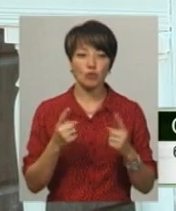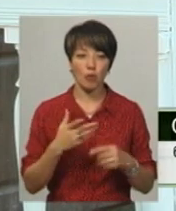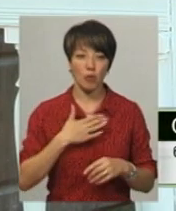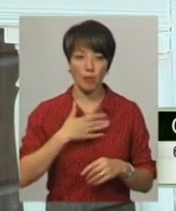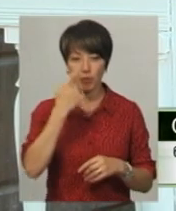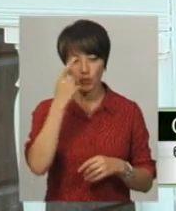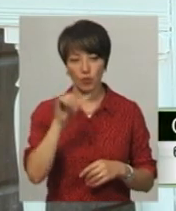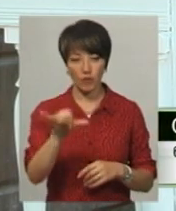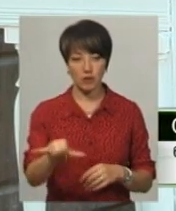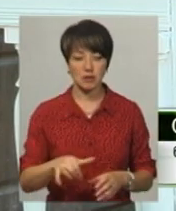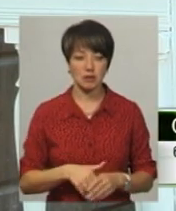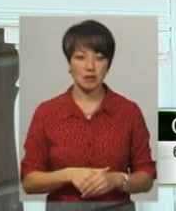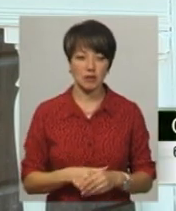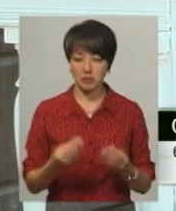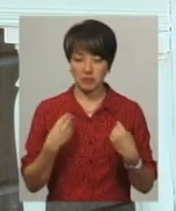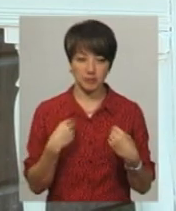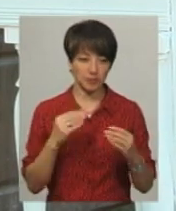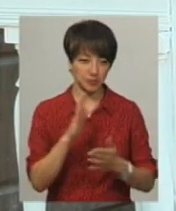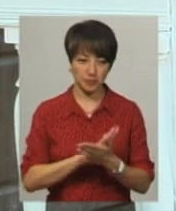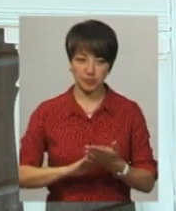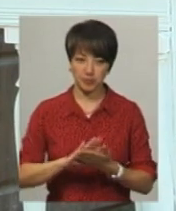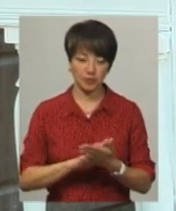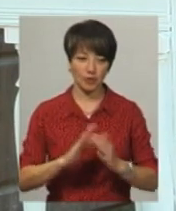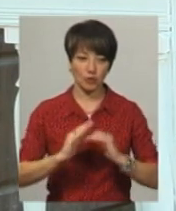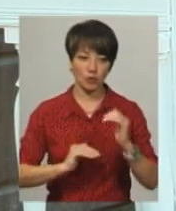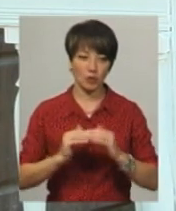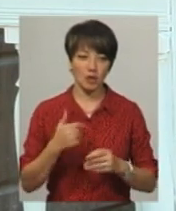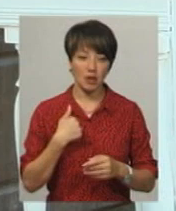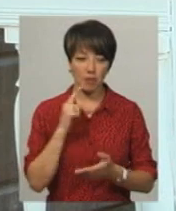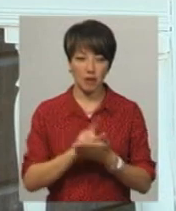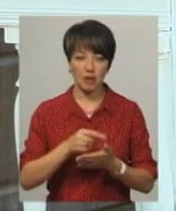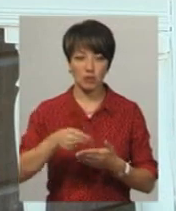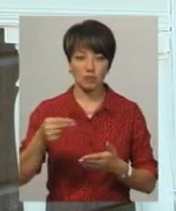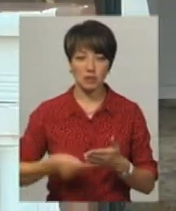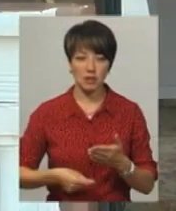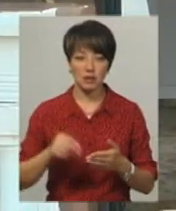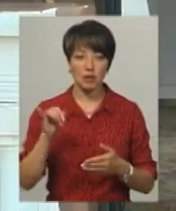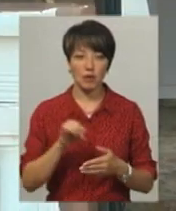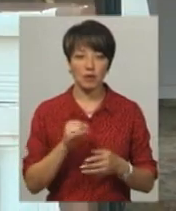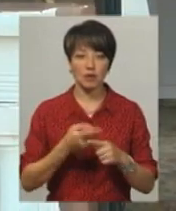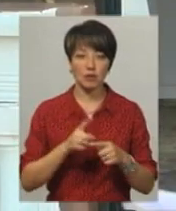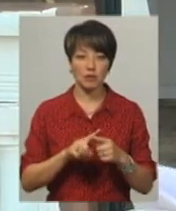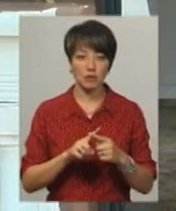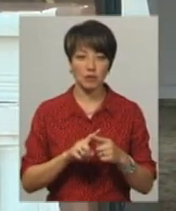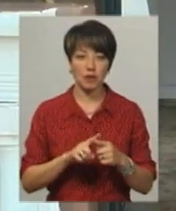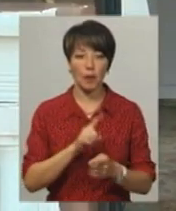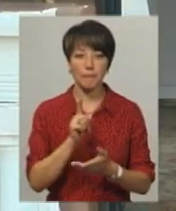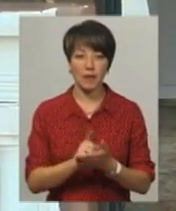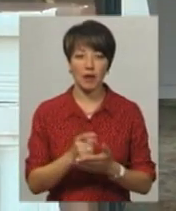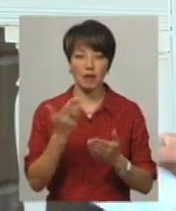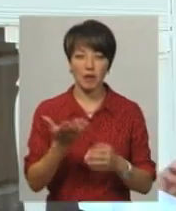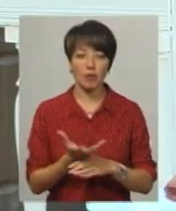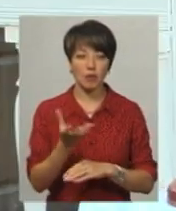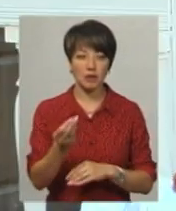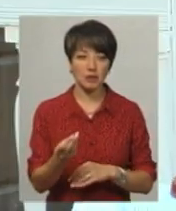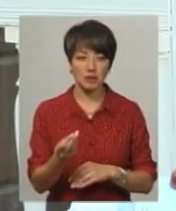моє попередження на газконторі. Як воно мало бути мені вручене в руки, я мала розписатися, по тому попередженню я мала вам